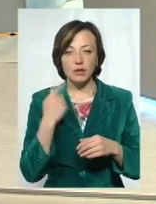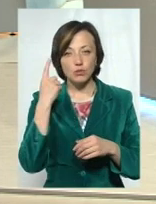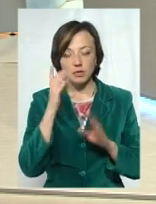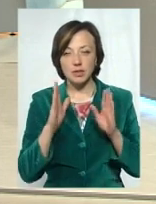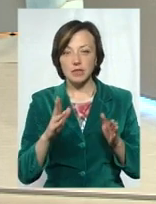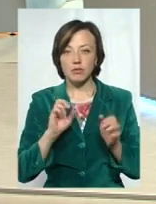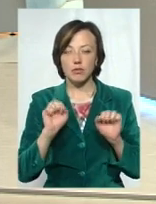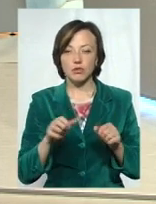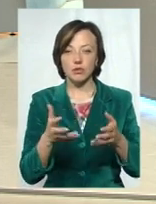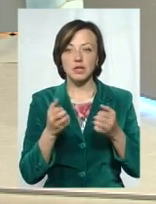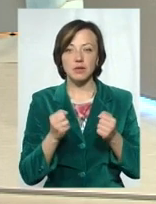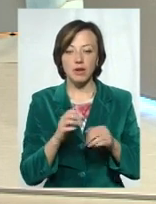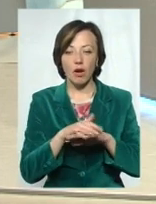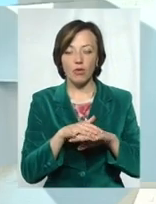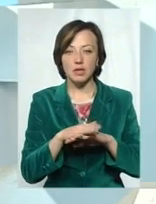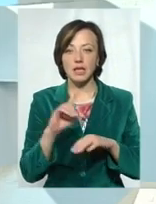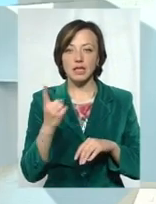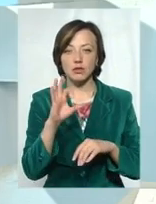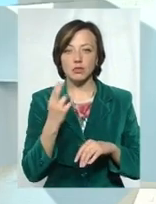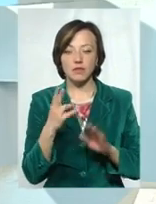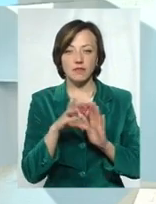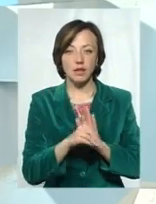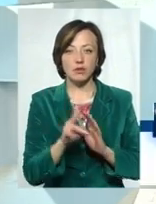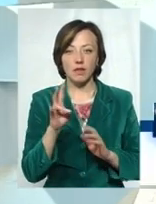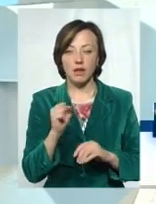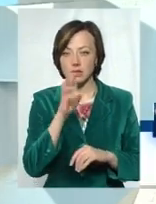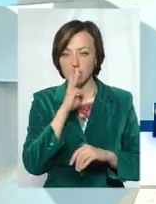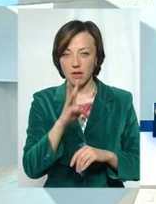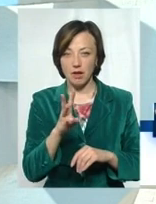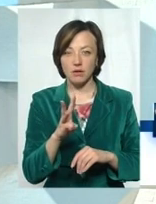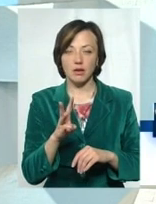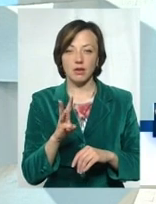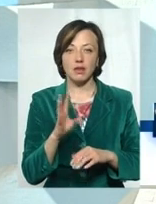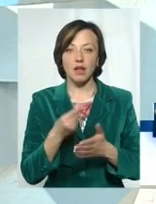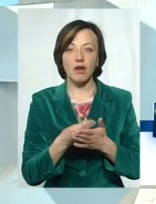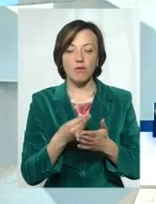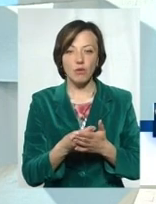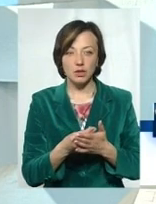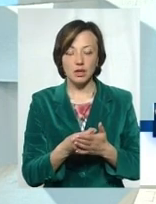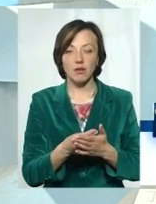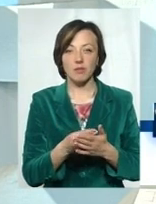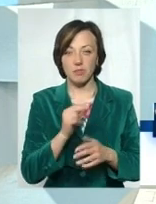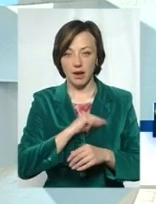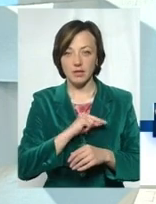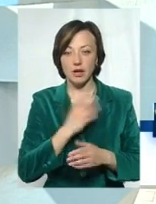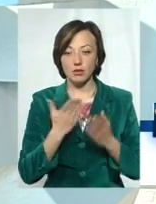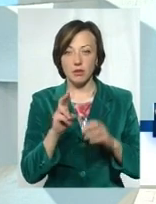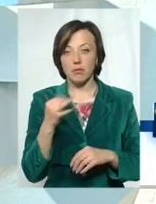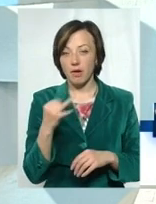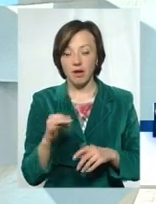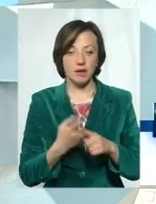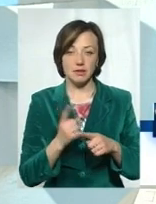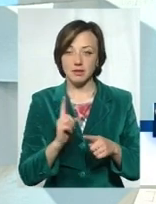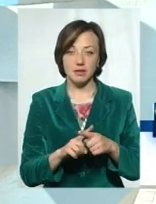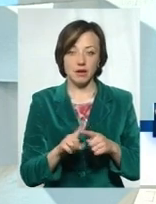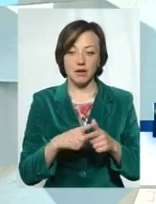може утримуватись, нараховуватися єдиний соціальний внесок лише на заробітну плату, на фонд оплати праці. А якщо це є пай, то це